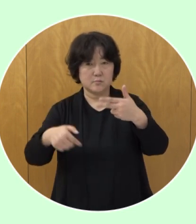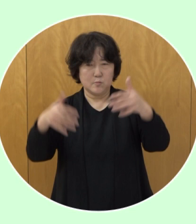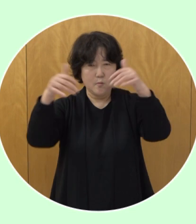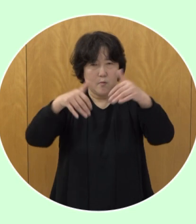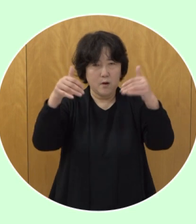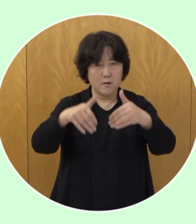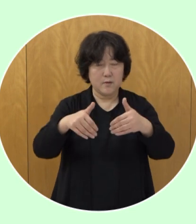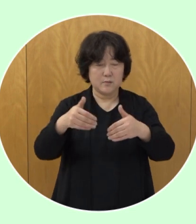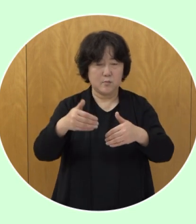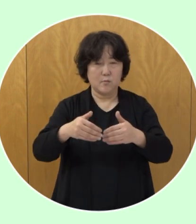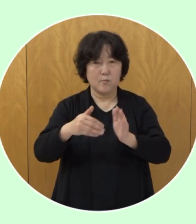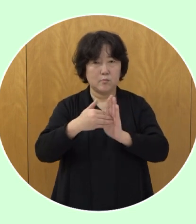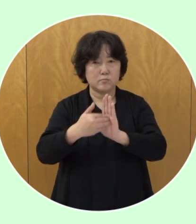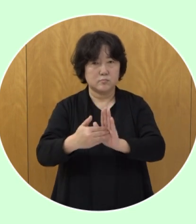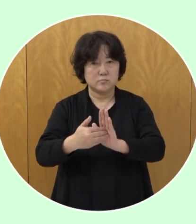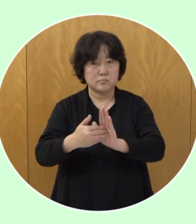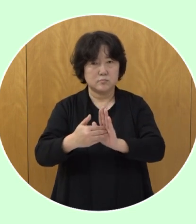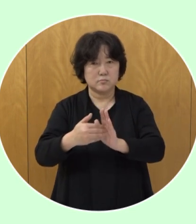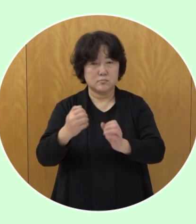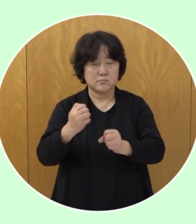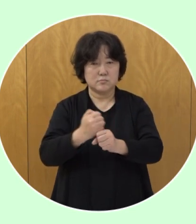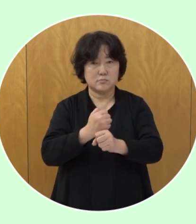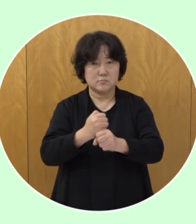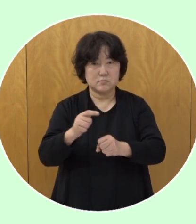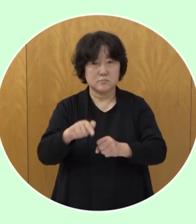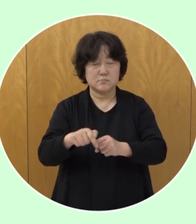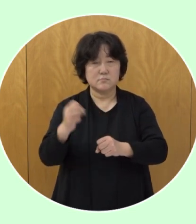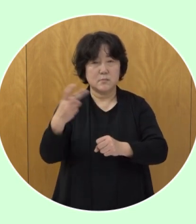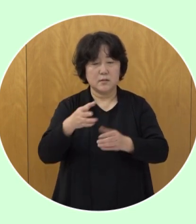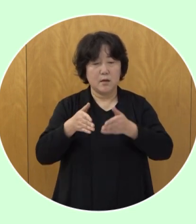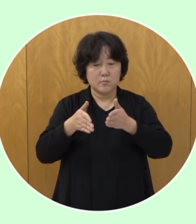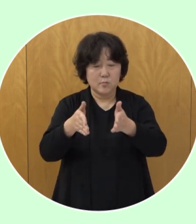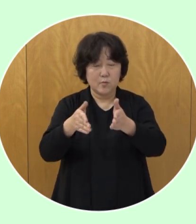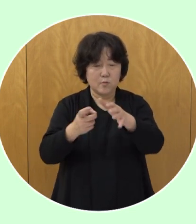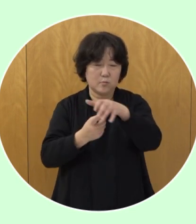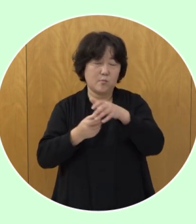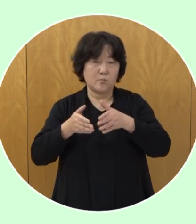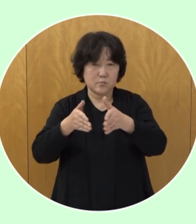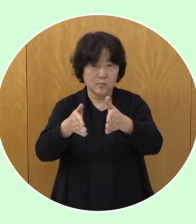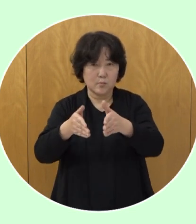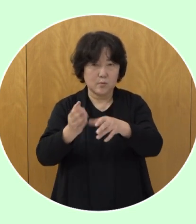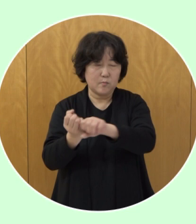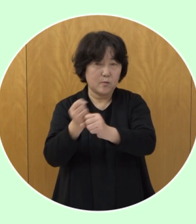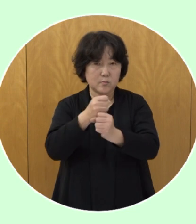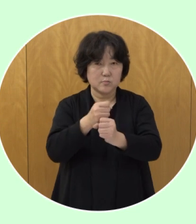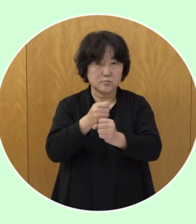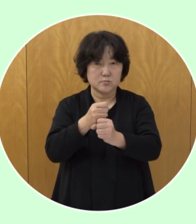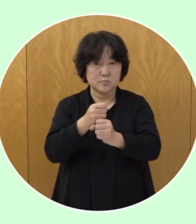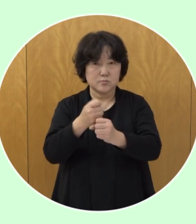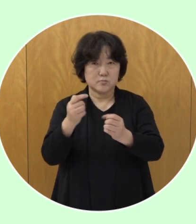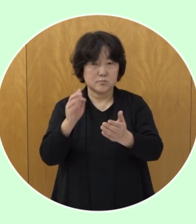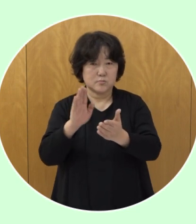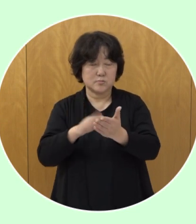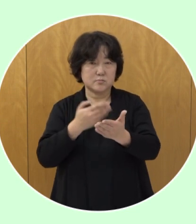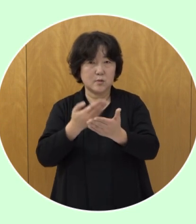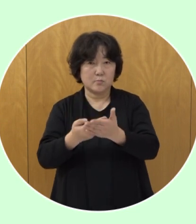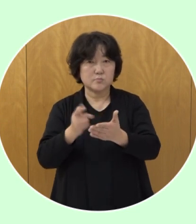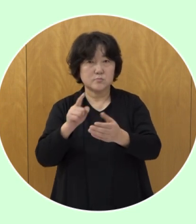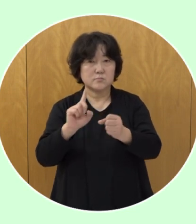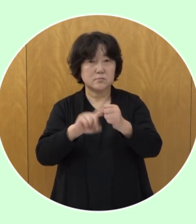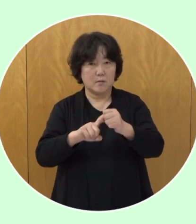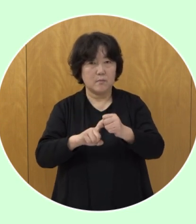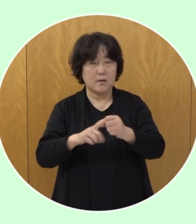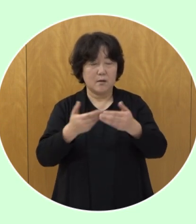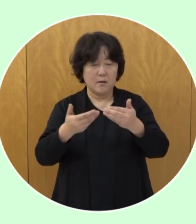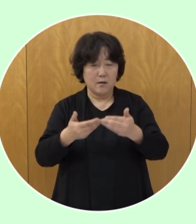費と、農業用施設や道路などの災害復旧費を計上し、施設の回復と安全性向上